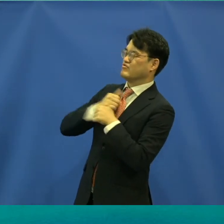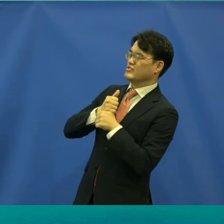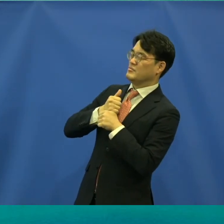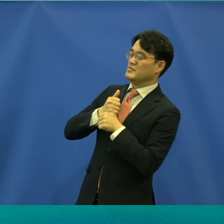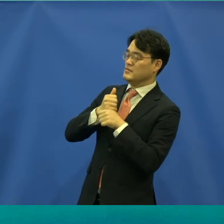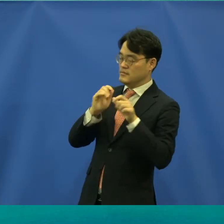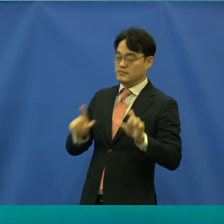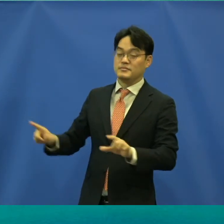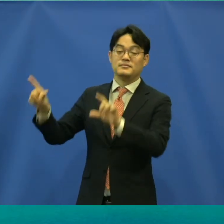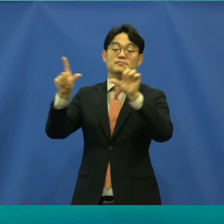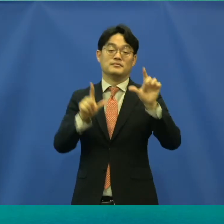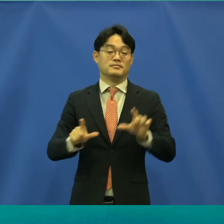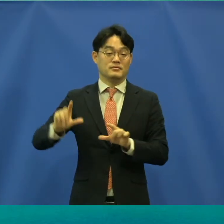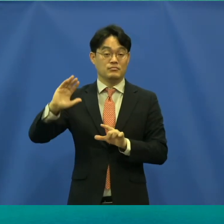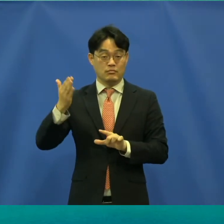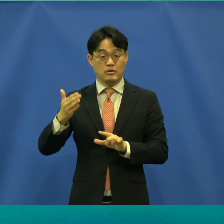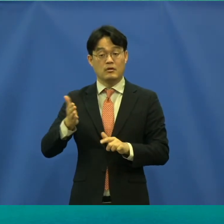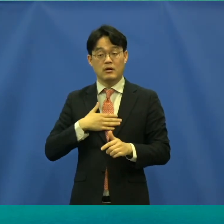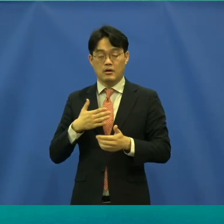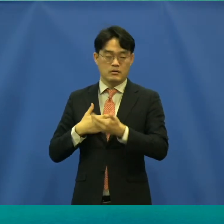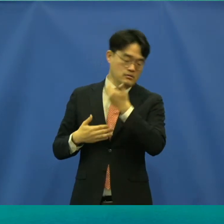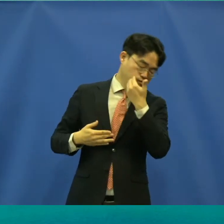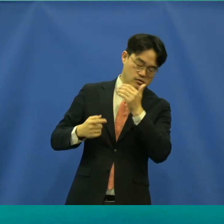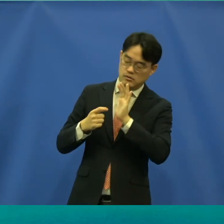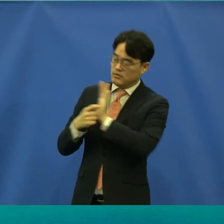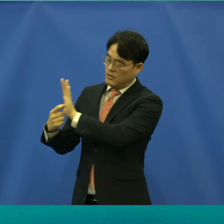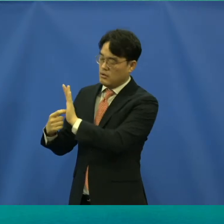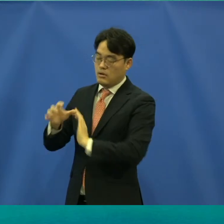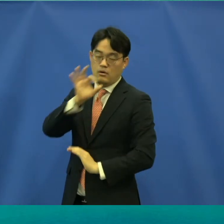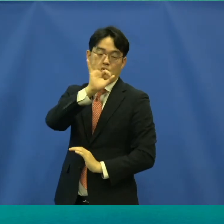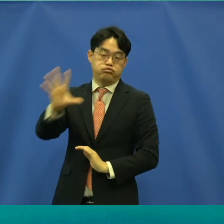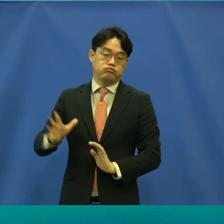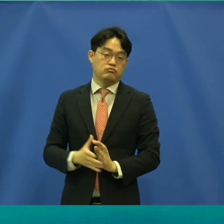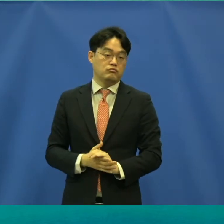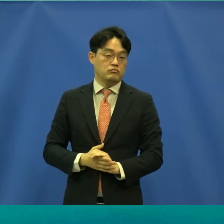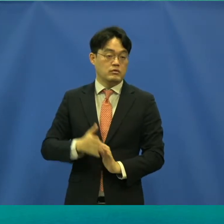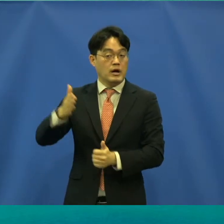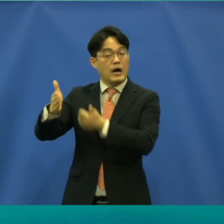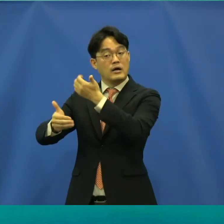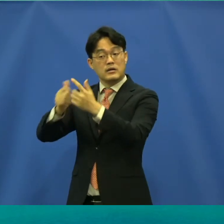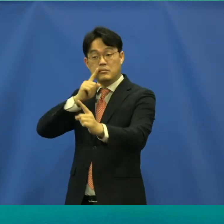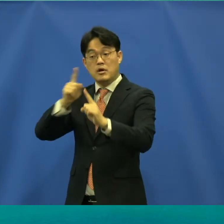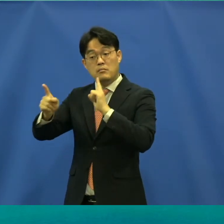하나님이 당신의 일에 강하게 나를 끌어당기신단 말이에요.